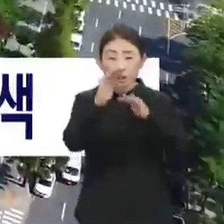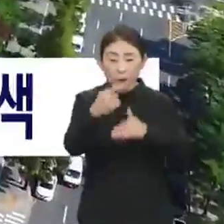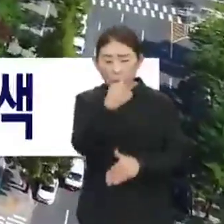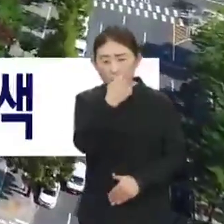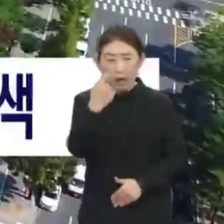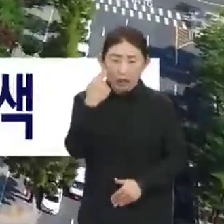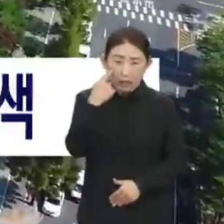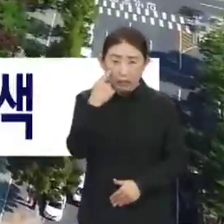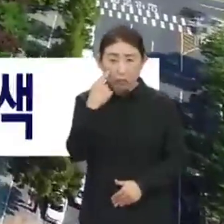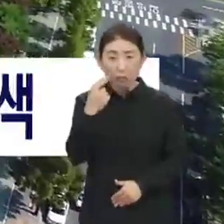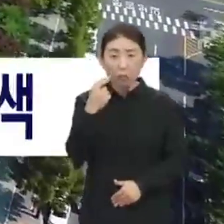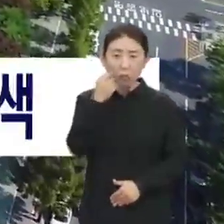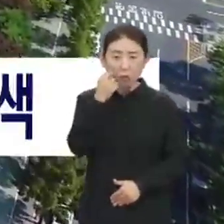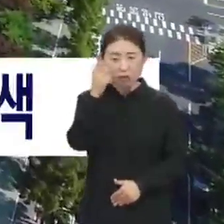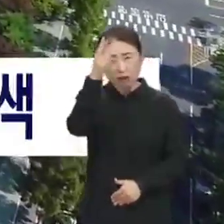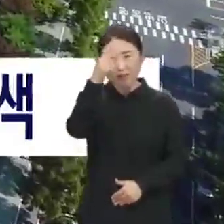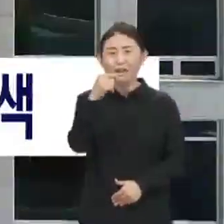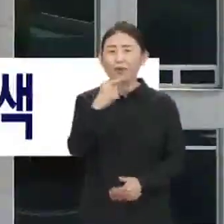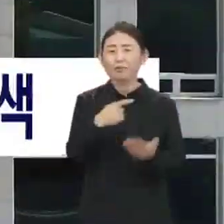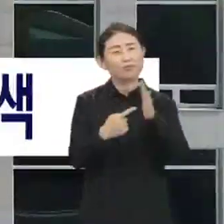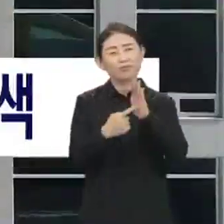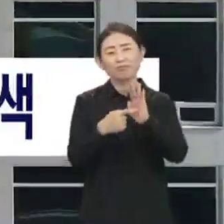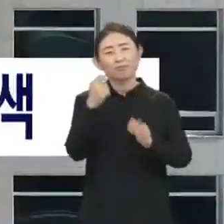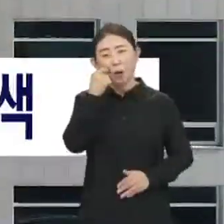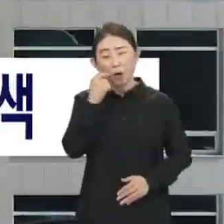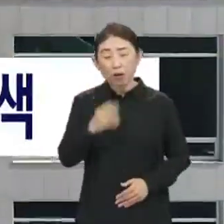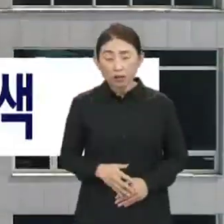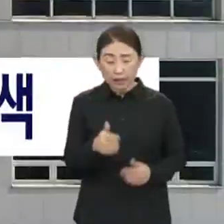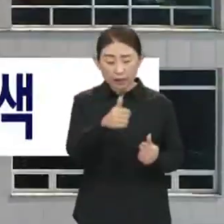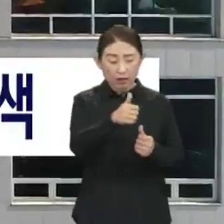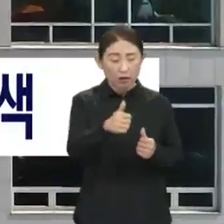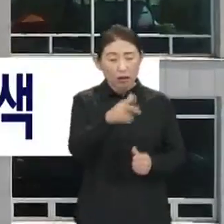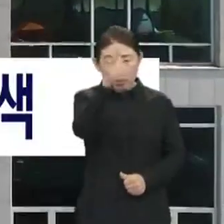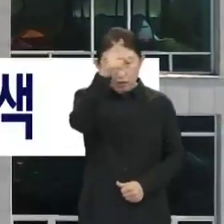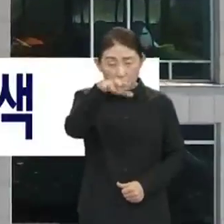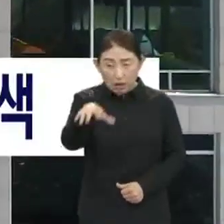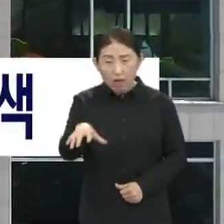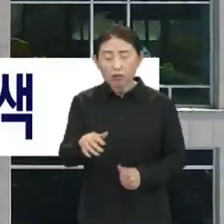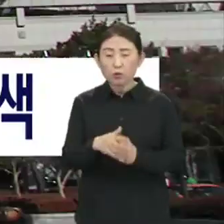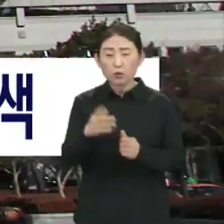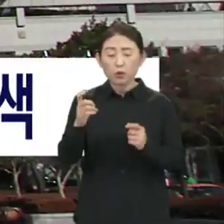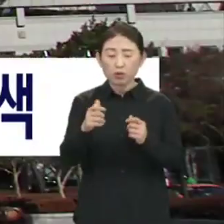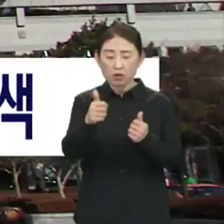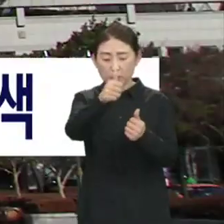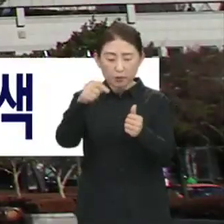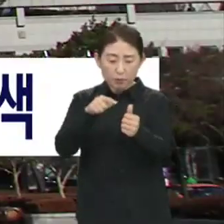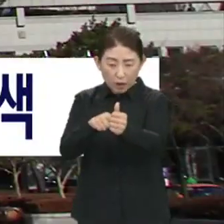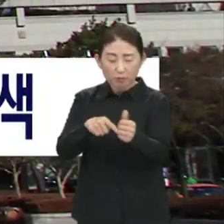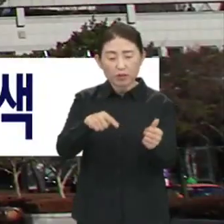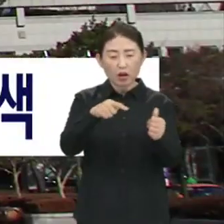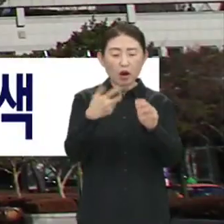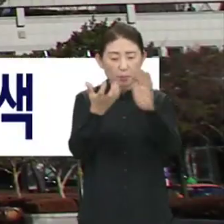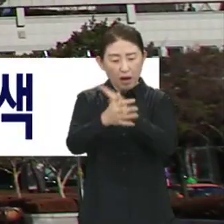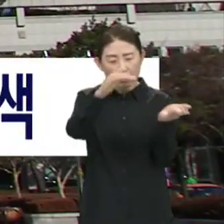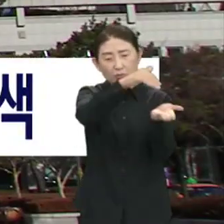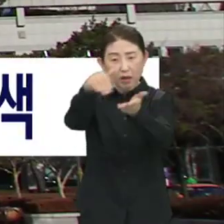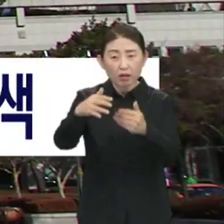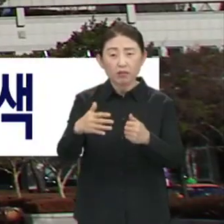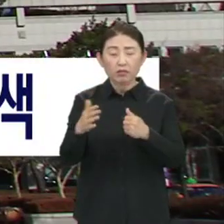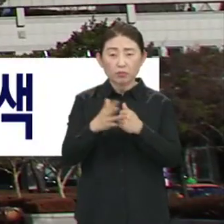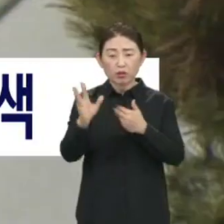줄 수 없다고 밝힌 가운데 서구청은 비서실장 개인 앞으로 발부된 압수수색 영장이어서 직원들도 알지